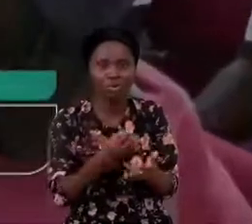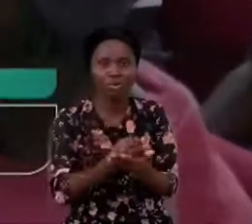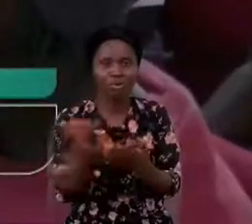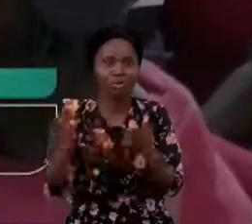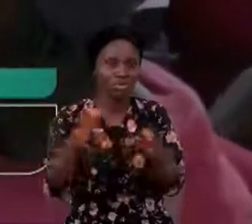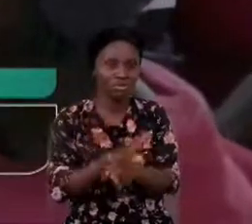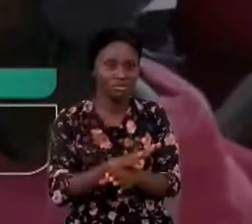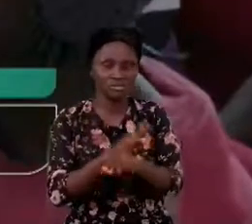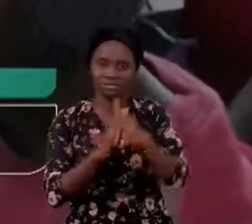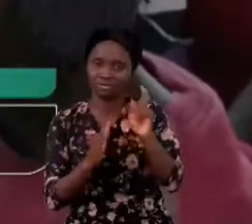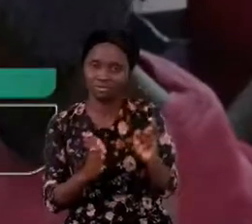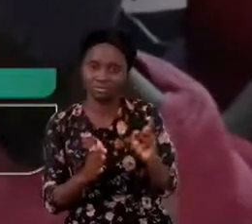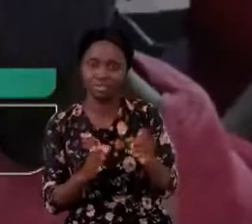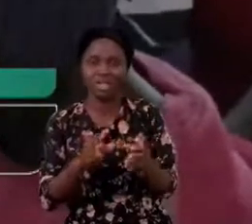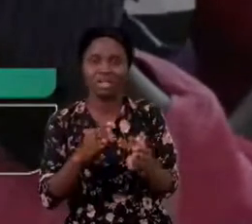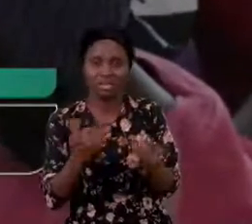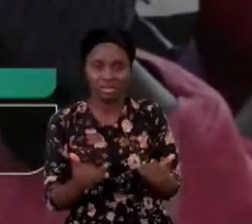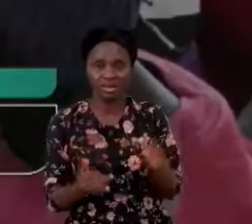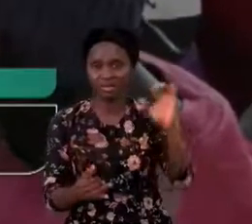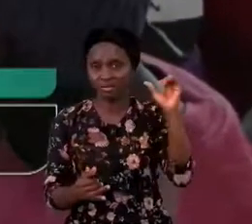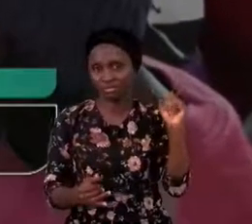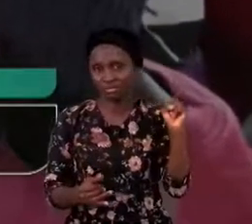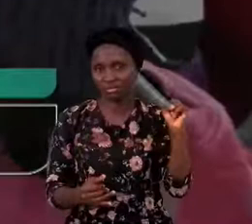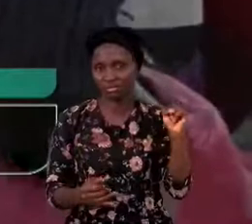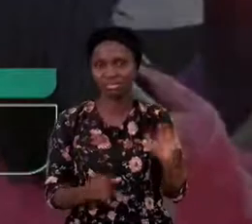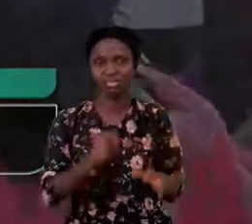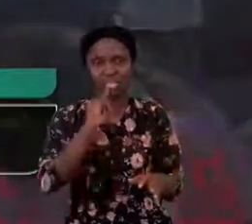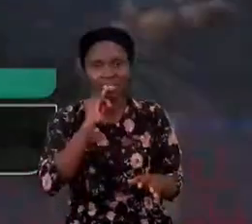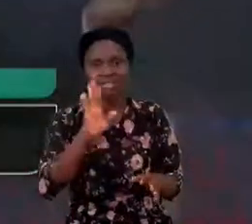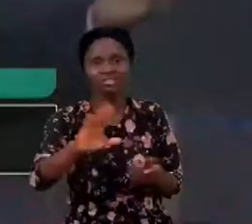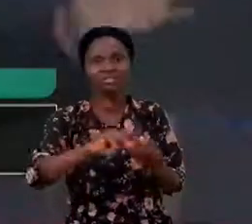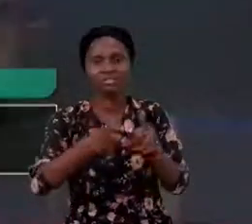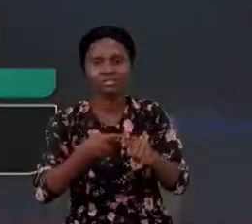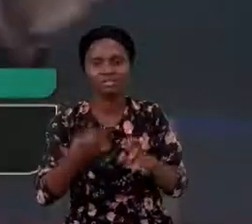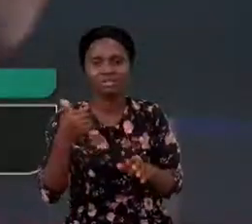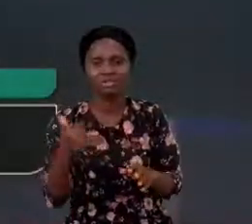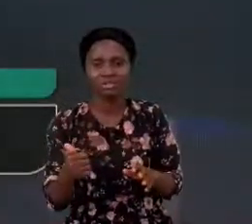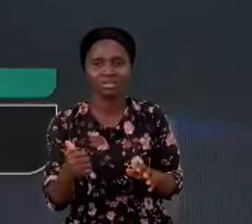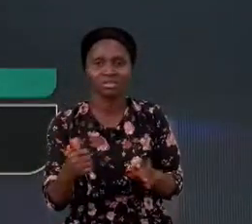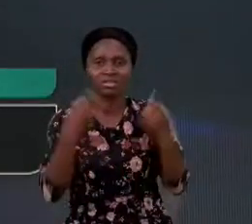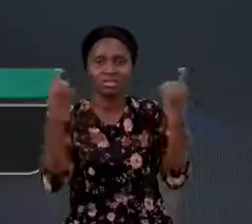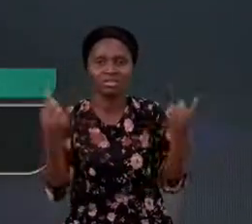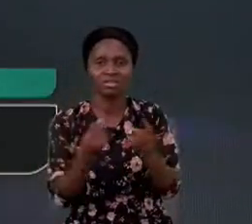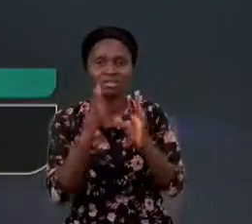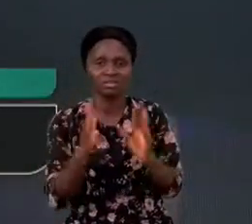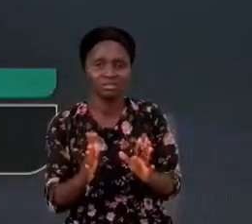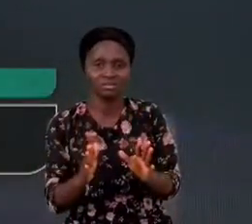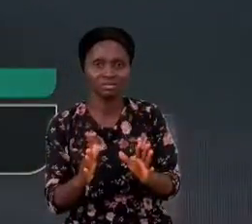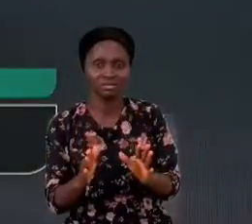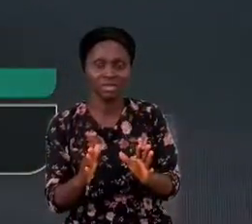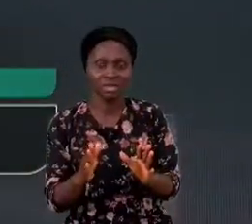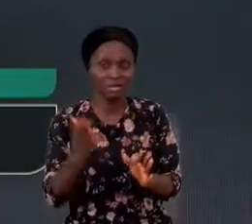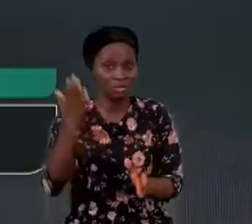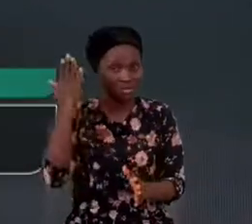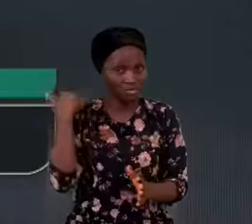c'est un ancien pécheur ou un ancien saint? Il était un pécheur avant, comme tout le monde, mais maintenant, c'est un ancien. Il n'est